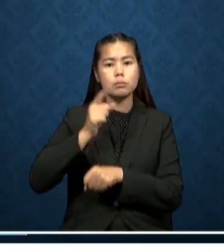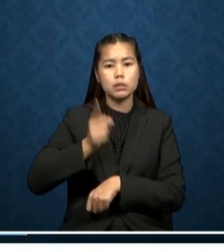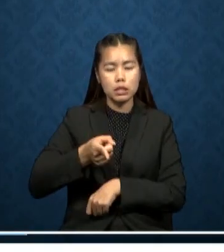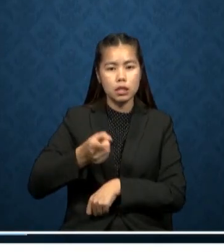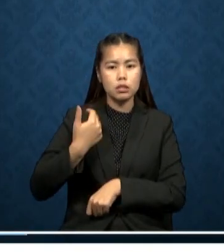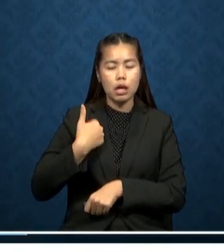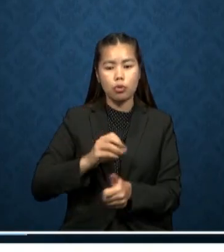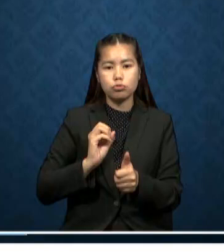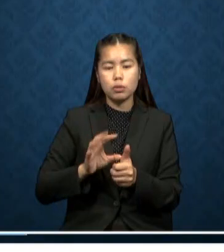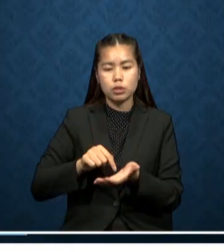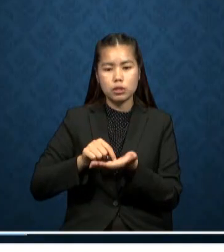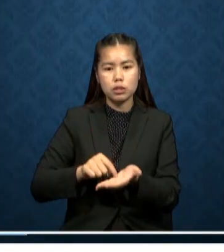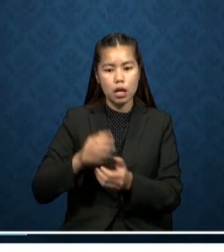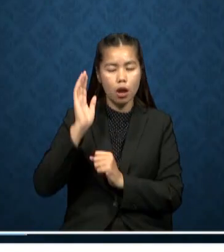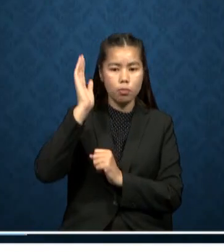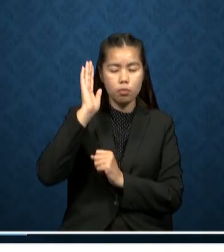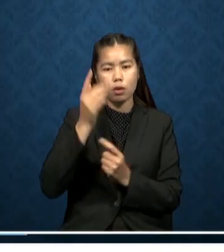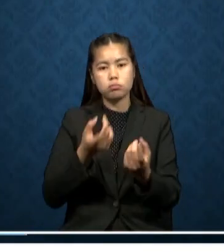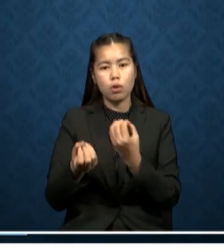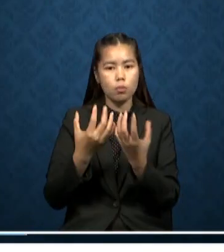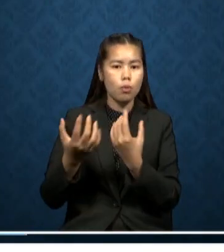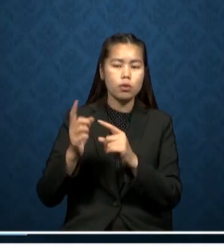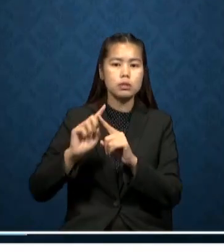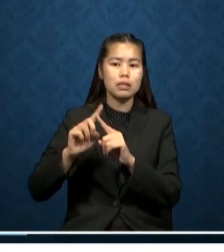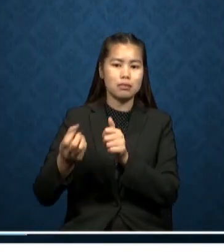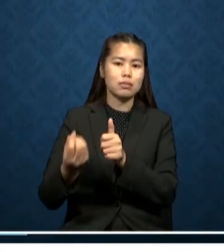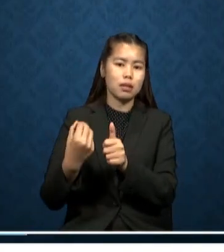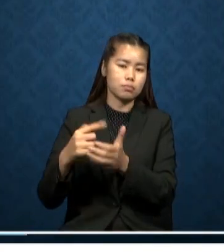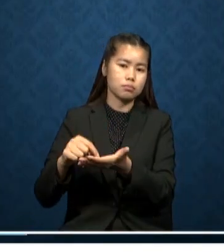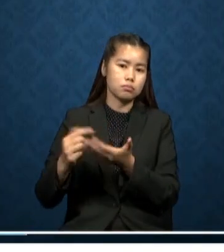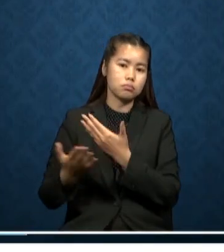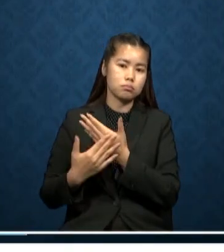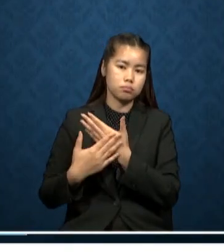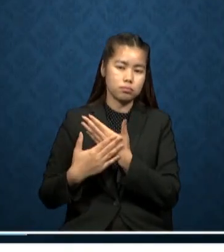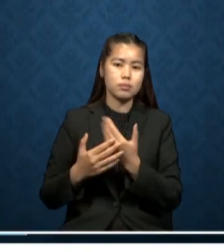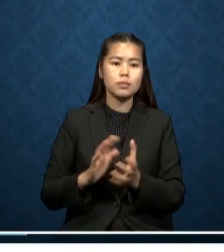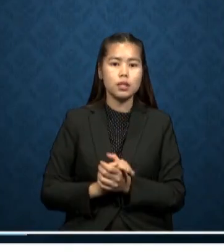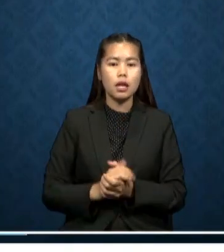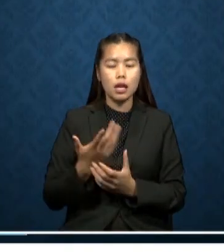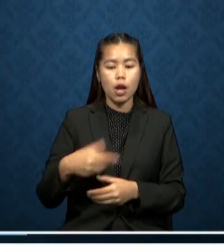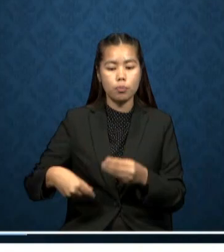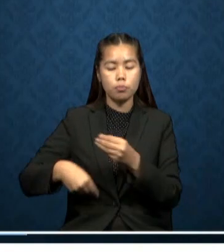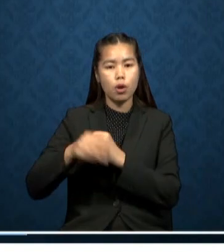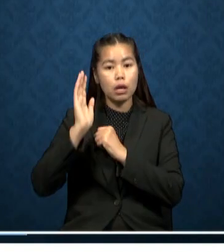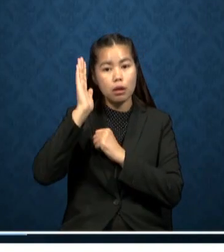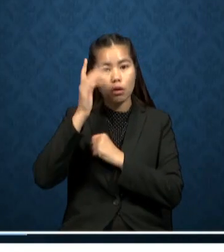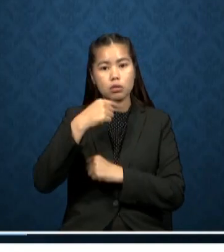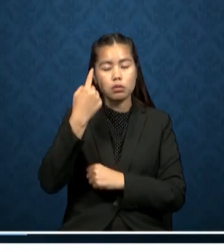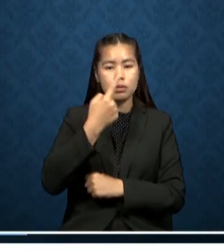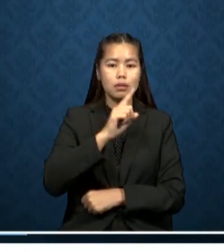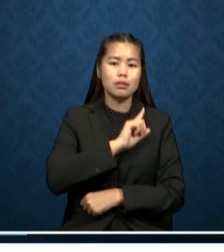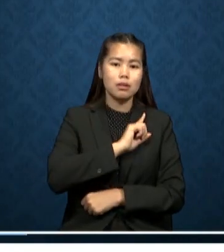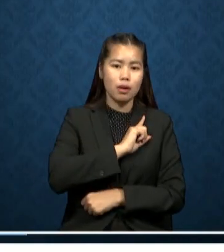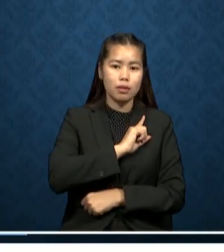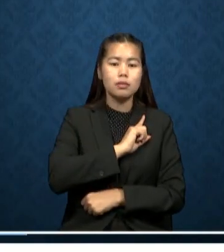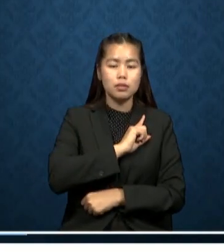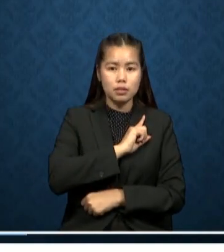เสนอและได้รับการวิพากษ์จากคณาจารย์และเพิ่มเติมทักษะวิทยากรให้กับบุคลากรที่รับการอบรม